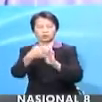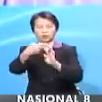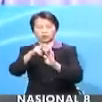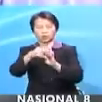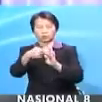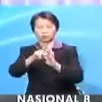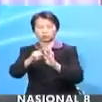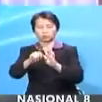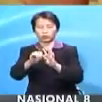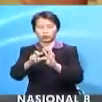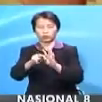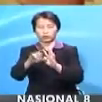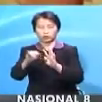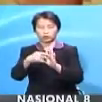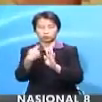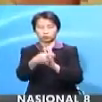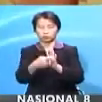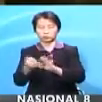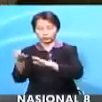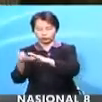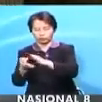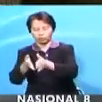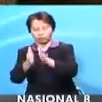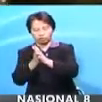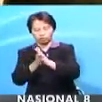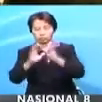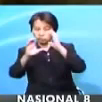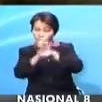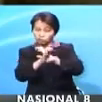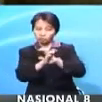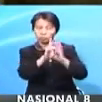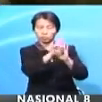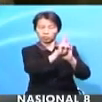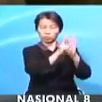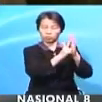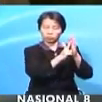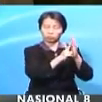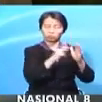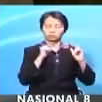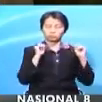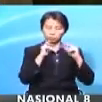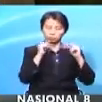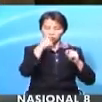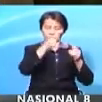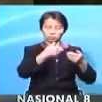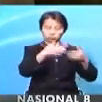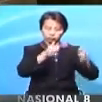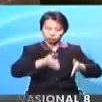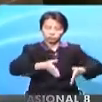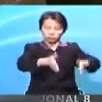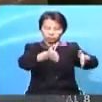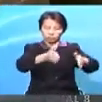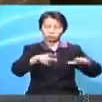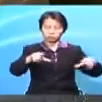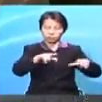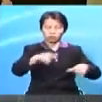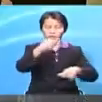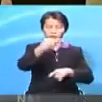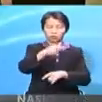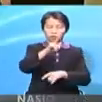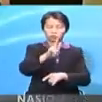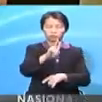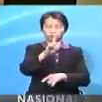hazzani Jamaludin memanfaatkan permohonan untuk mencabar undang-undang persendian bagi membuka laluan kepada pelaksanaan Huda